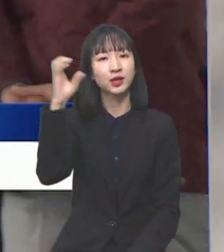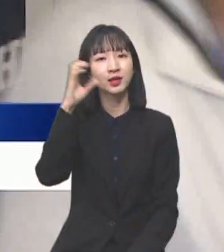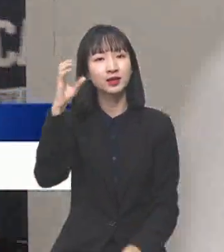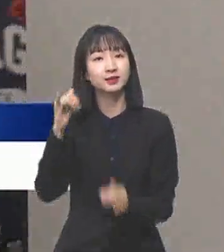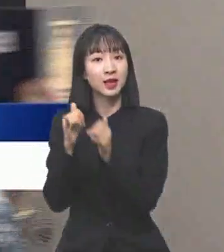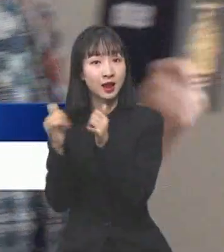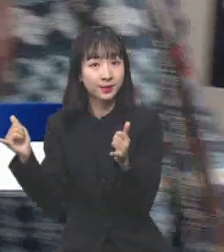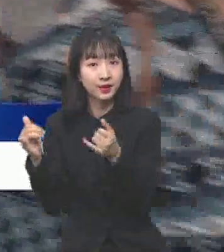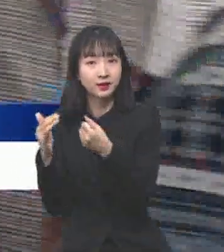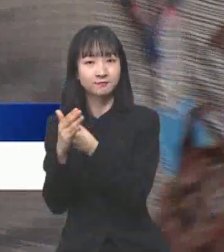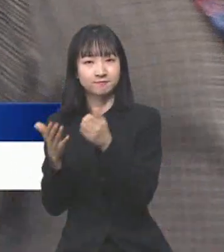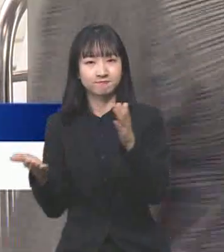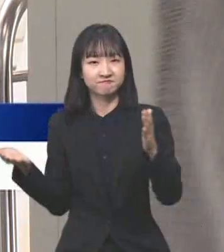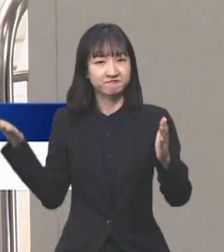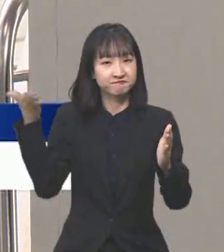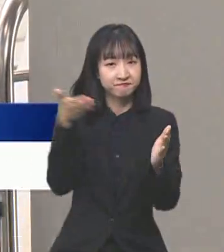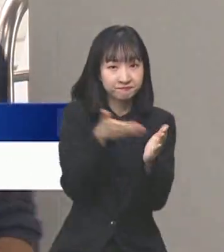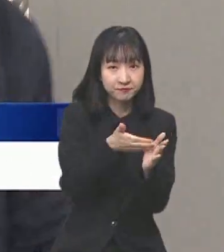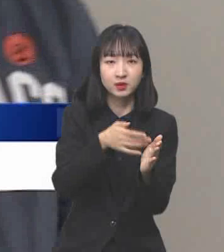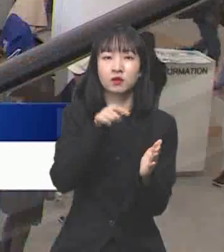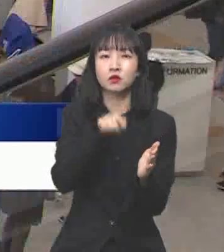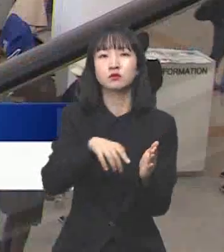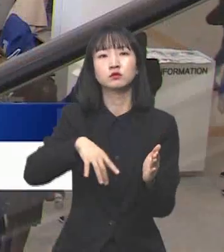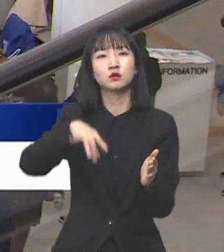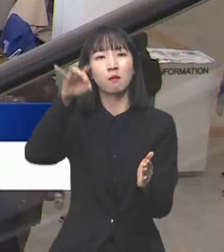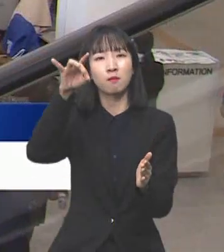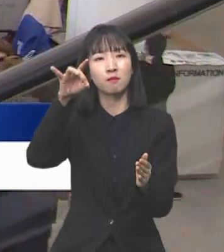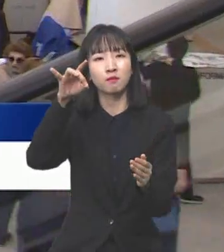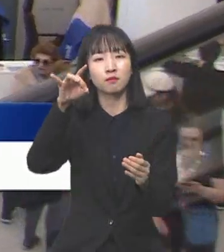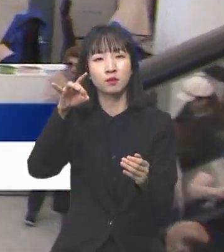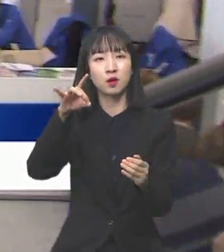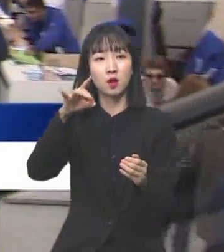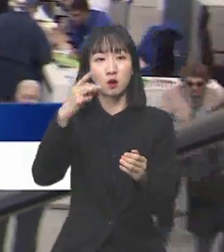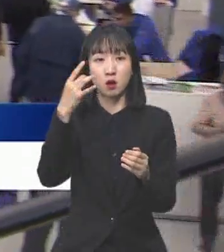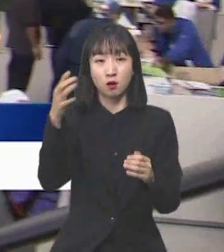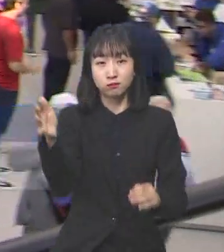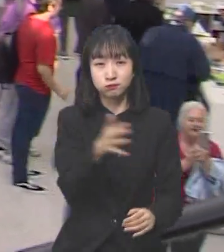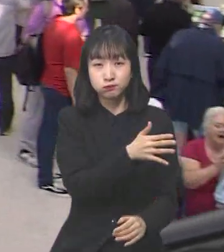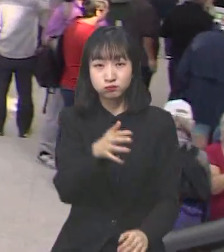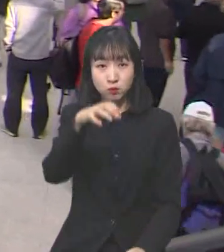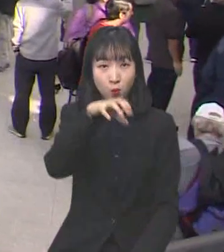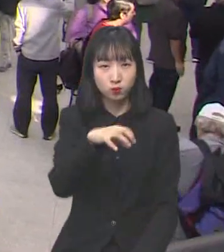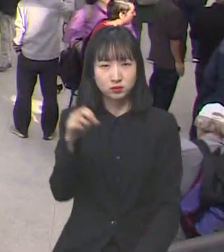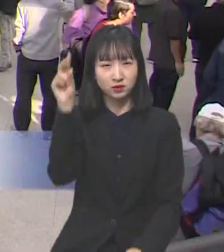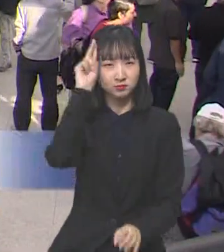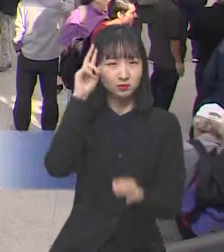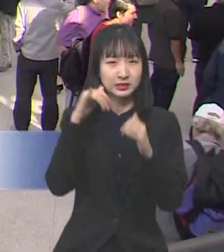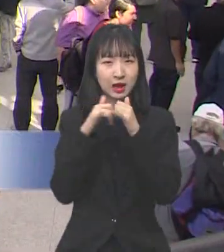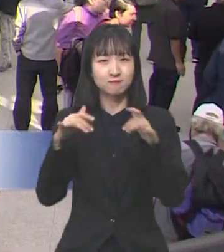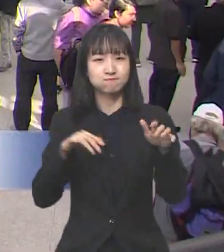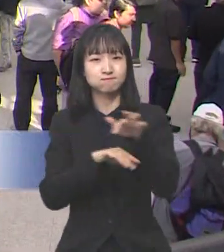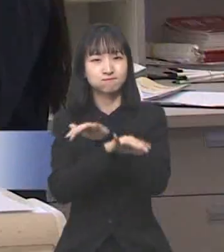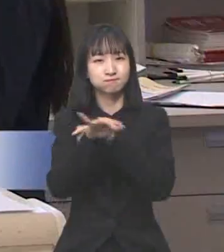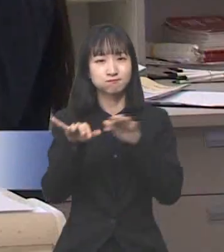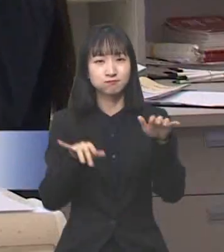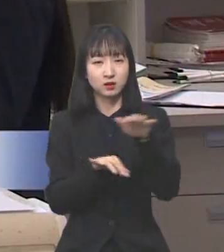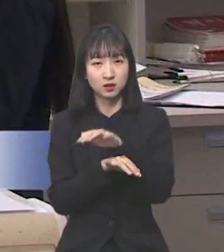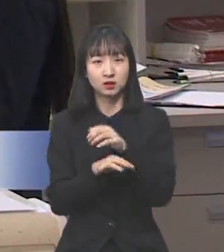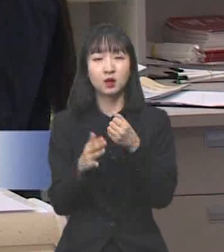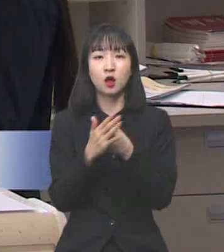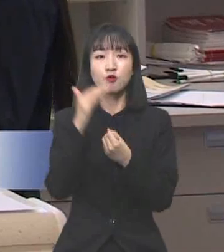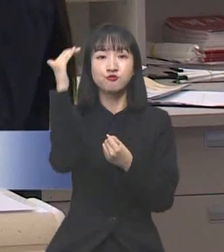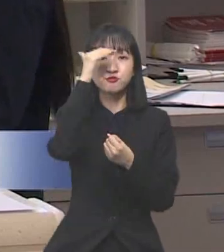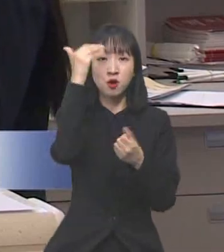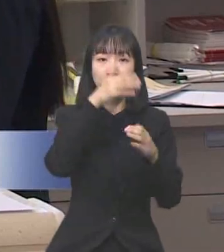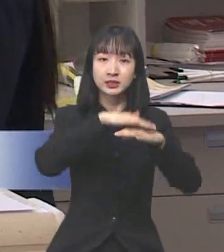개장 우 초청으로 입항 겁니다 행사했던 터미널 입국자 는 외국인들로 극적 입니다 관광지도